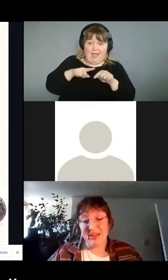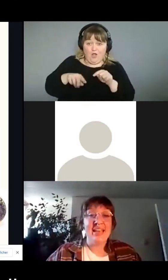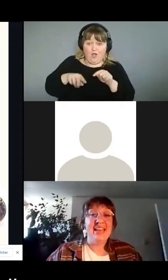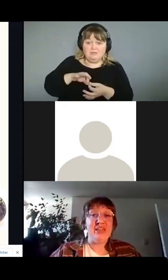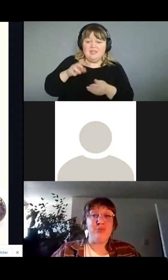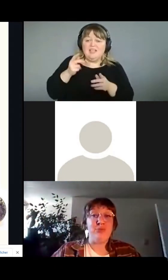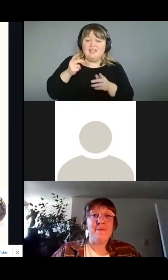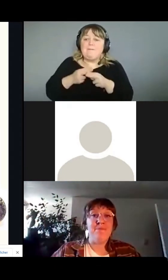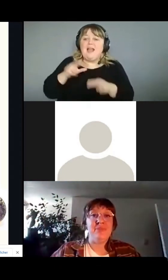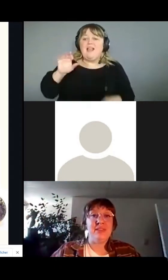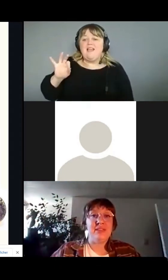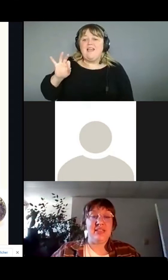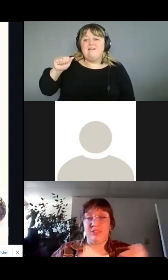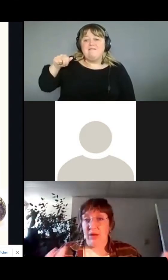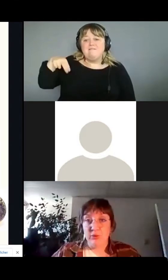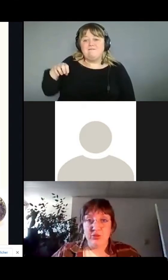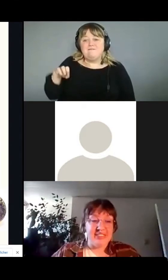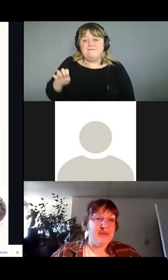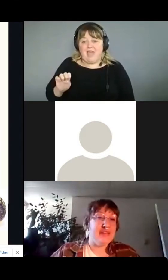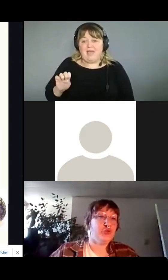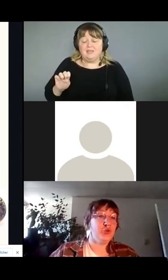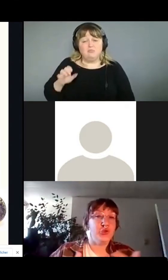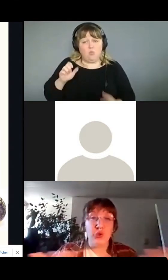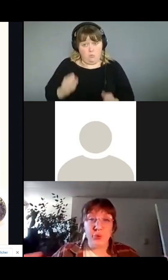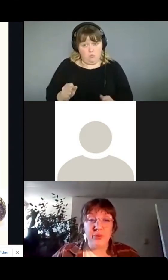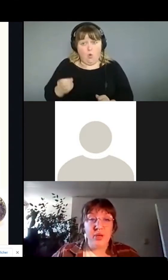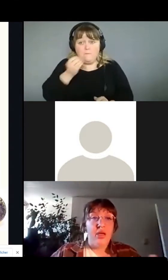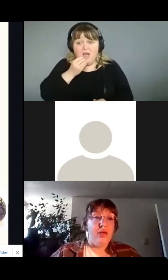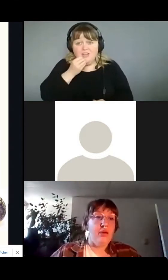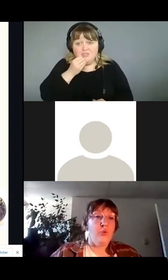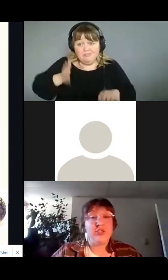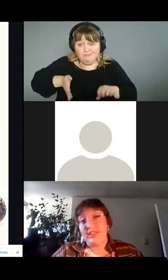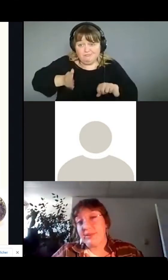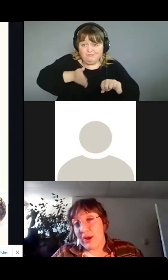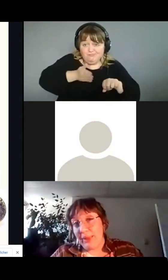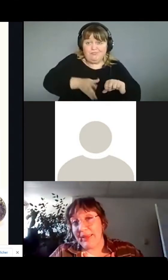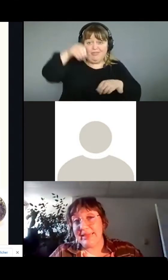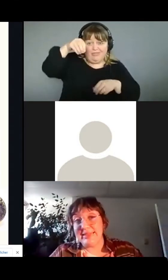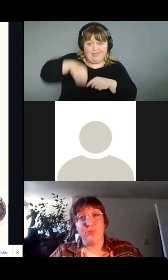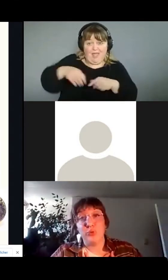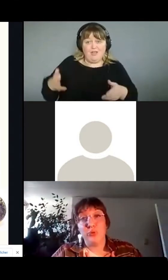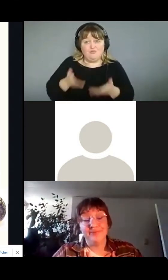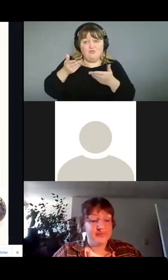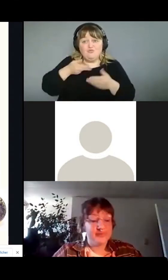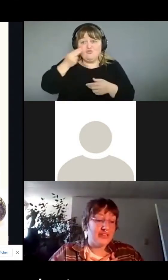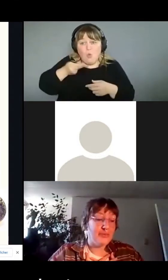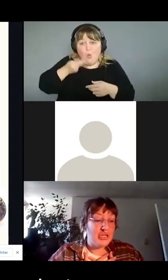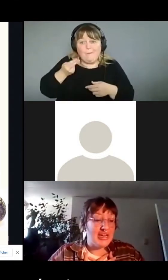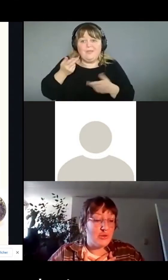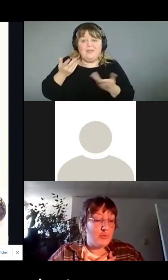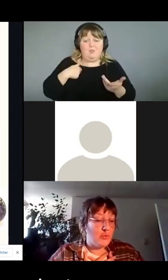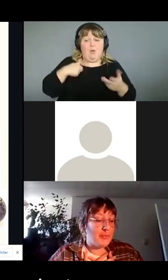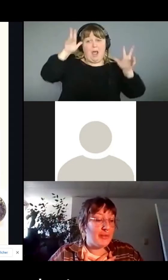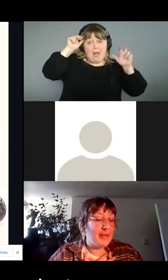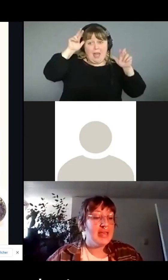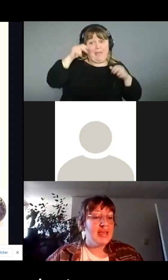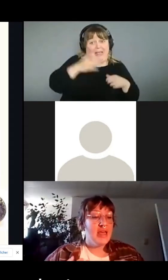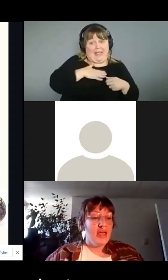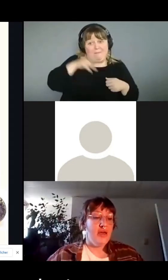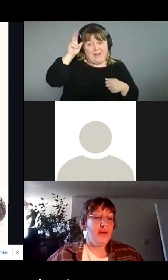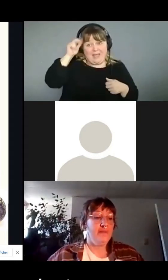les appelle. Et puis, ça se mange, ça se met dans une soupe. Moi, je sais que mon lapin, il les aime beaucoup. Ça fait des bonnes collations pour mon